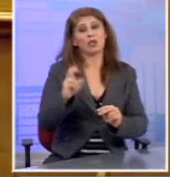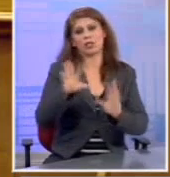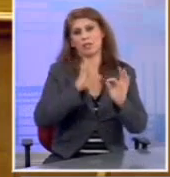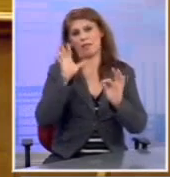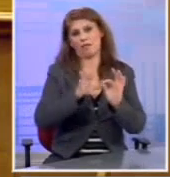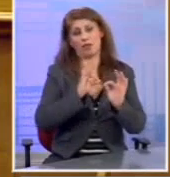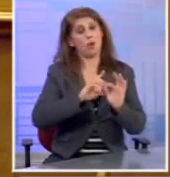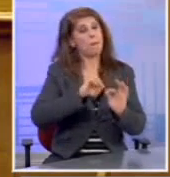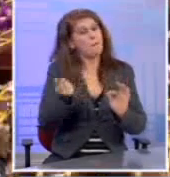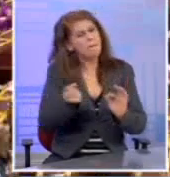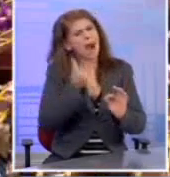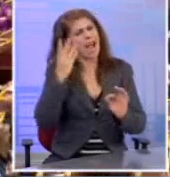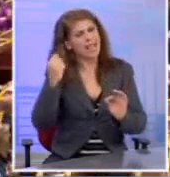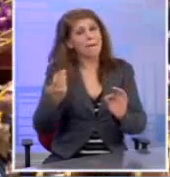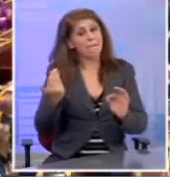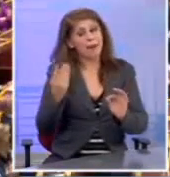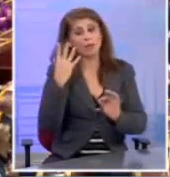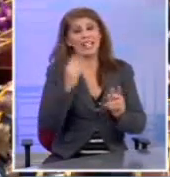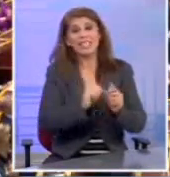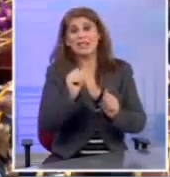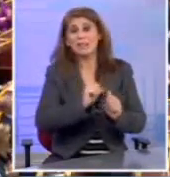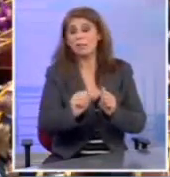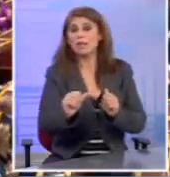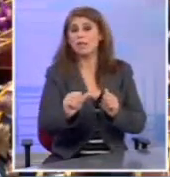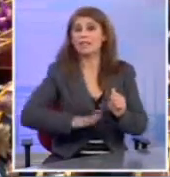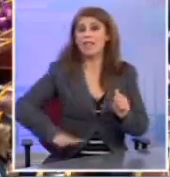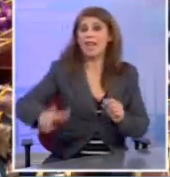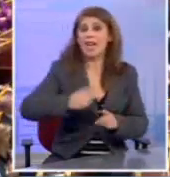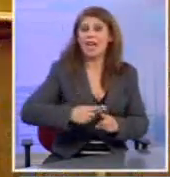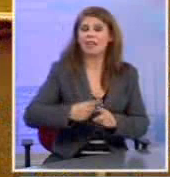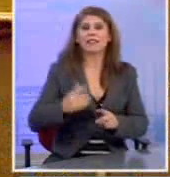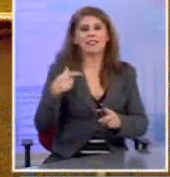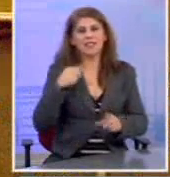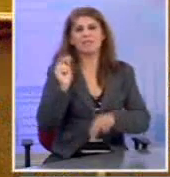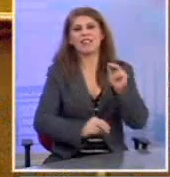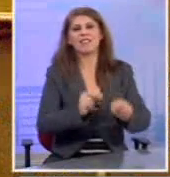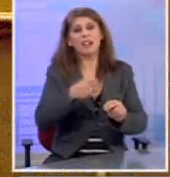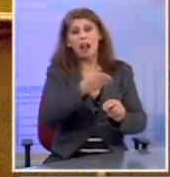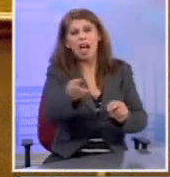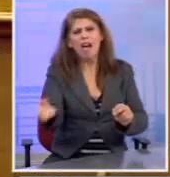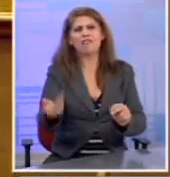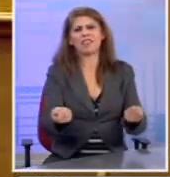ότι μόλις πριν από 4 μήνες έδωσε ο ελληνικός λαός τη λαϊκή ετοιμιγωρία. Αυτά θα κάνατε.